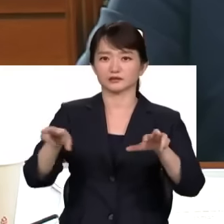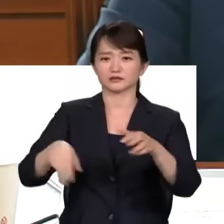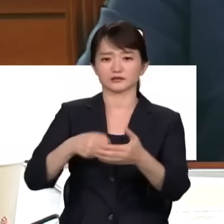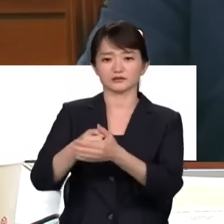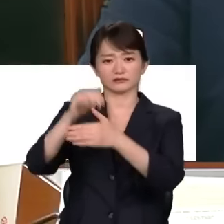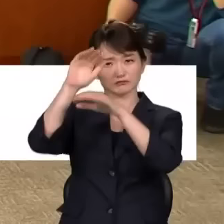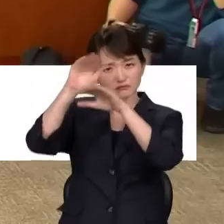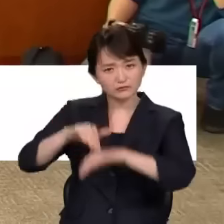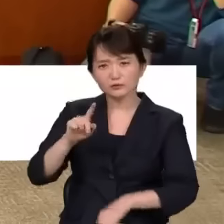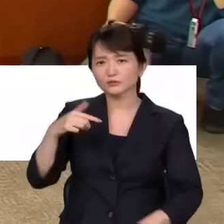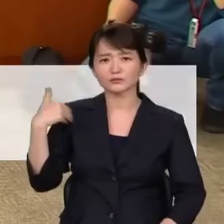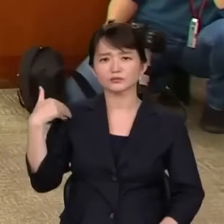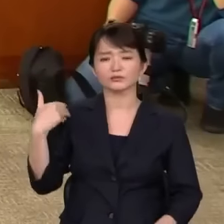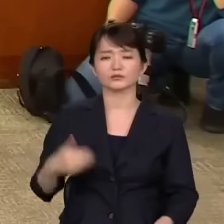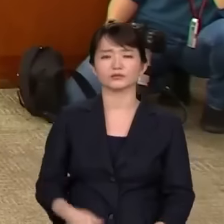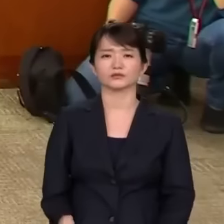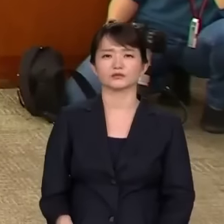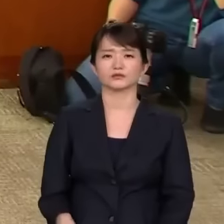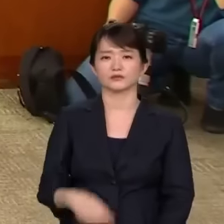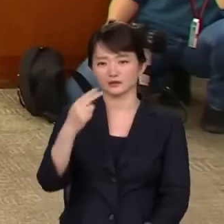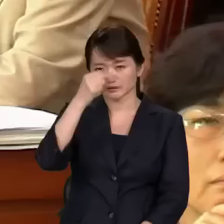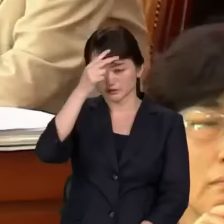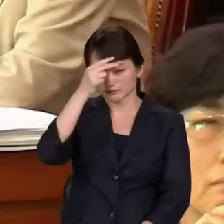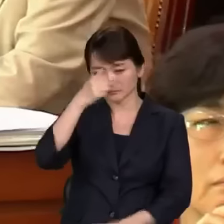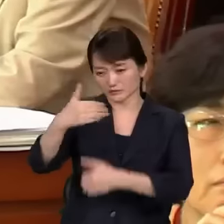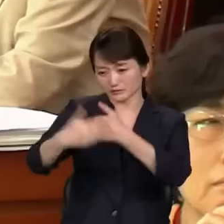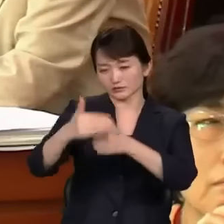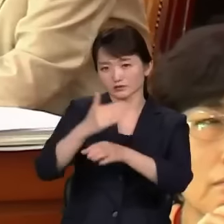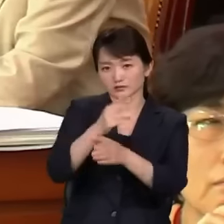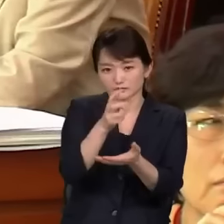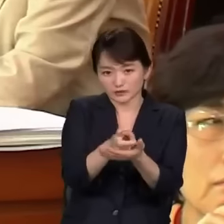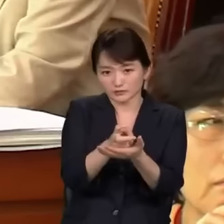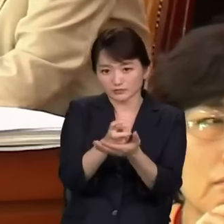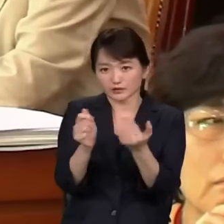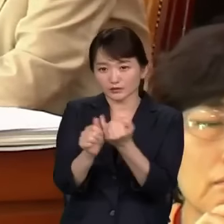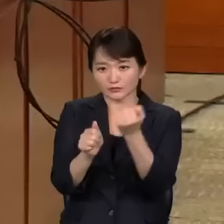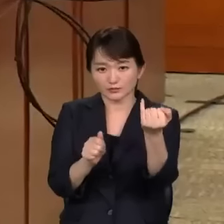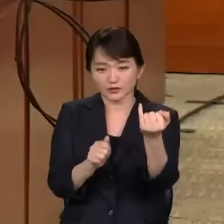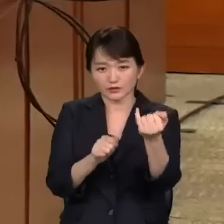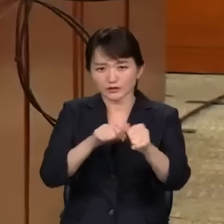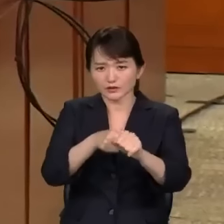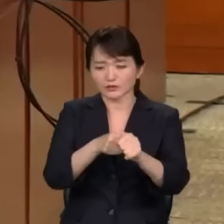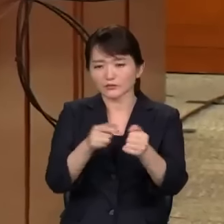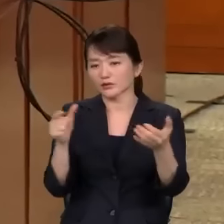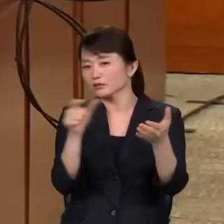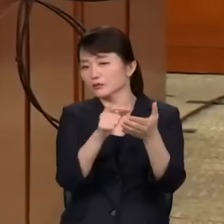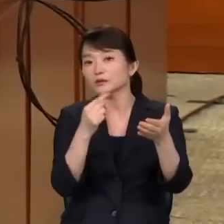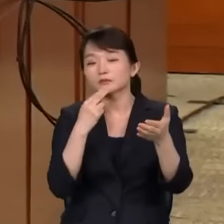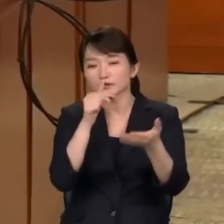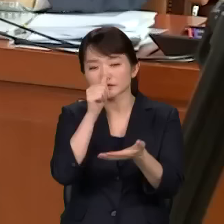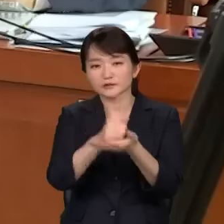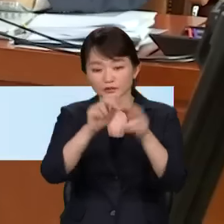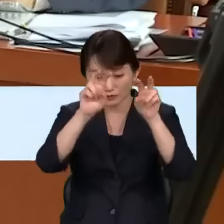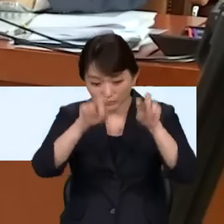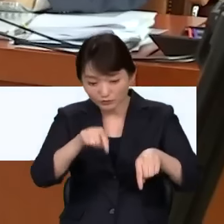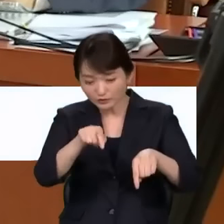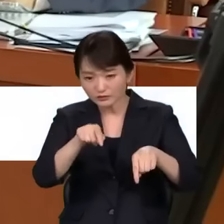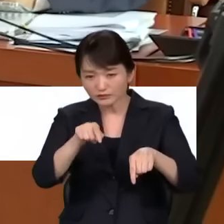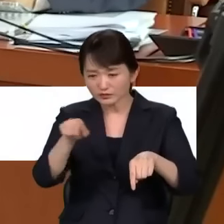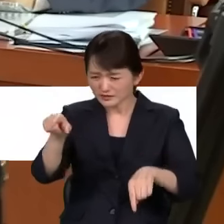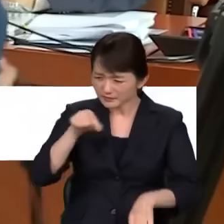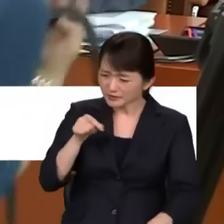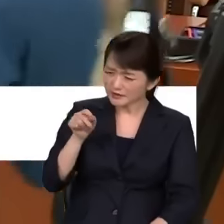내용을 알지 못합니다. 검찰이 청탁금지법에 배우자 처벌 조항이 없다는 이유 등으로 무혐의 판단한 걸 문제 삼으며